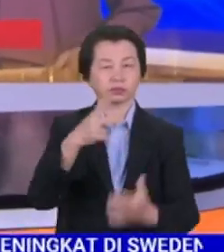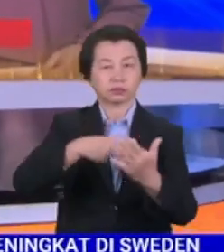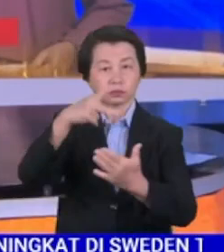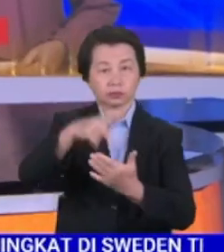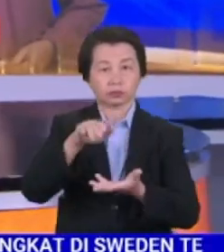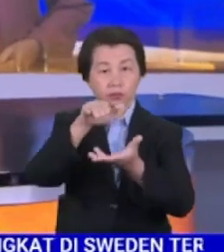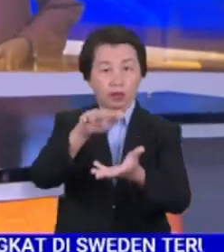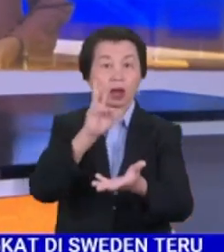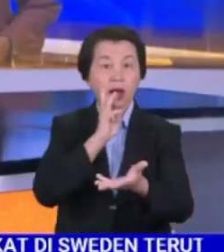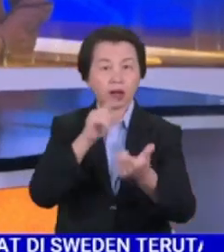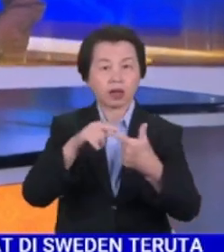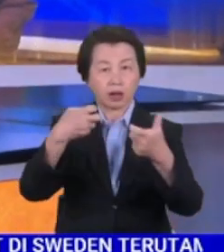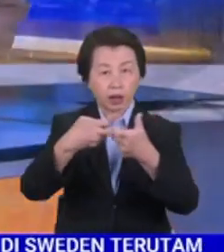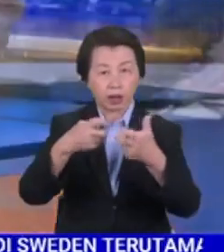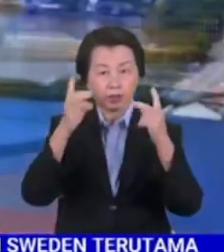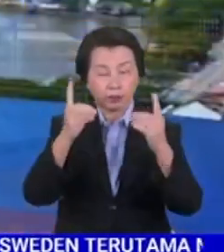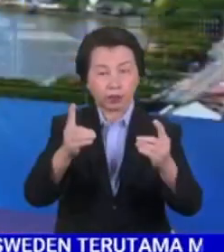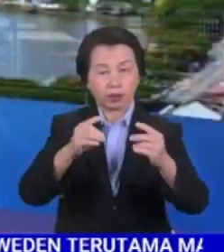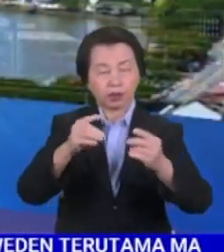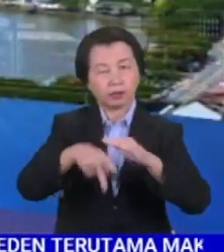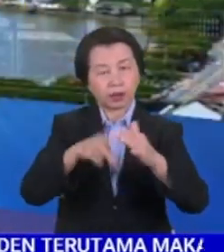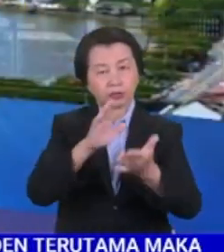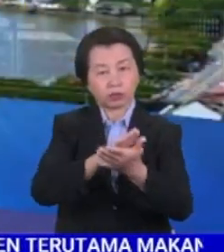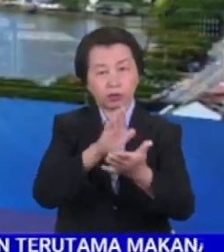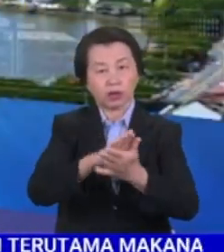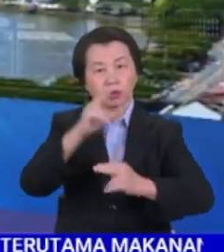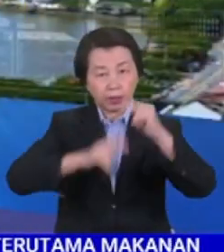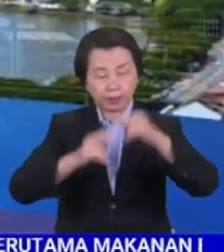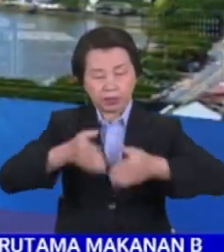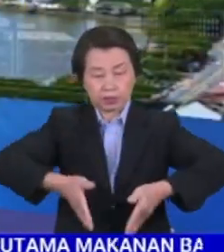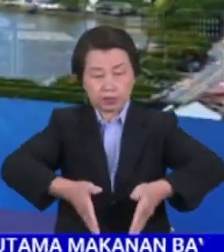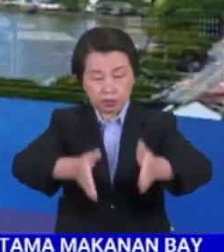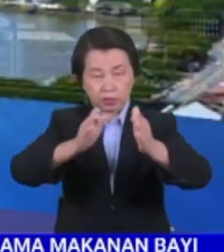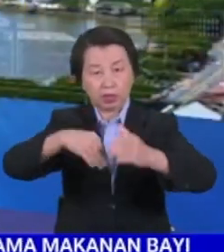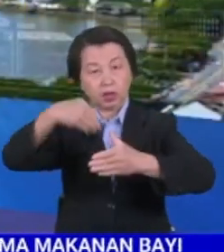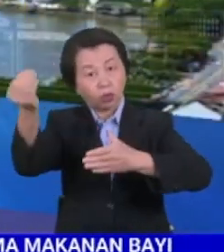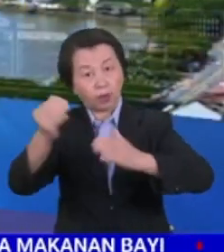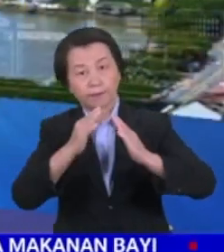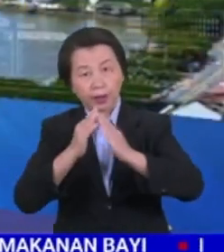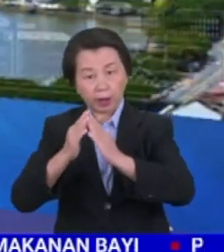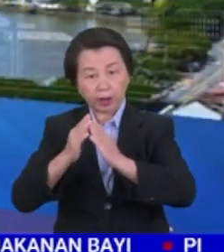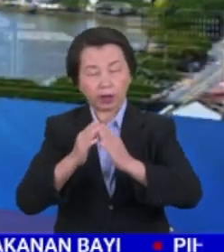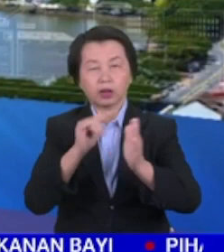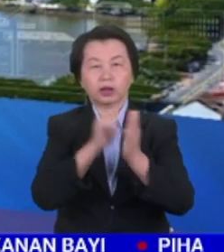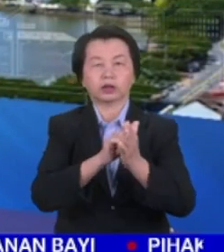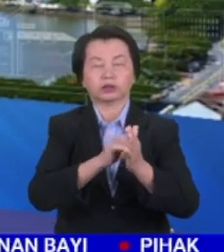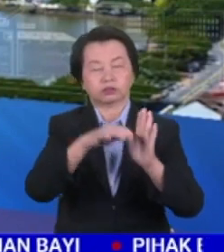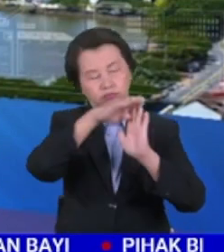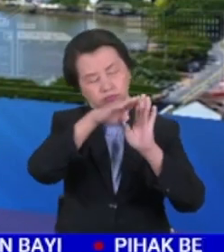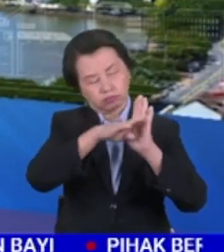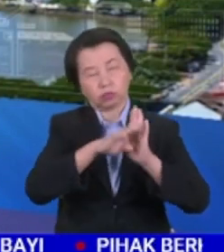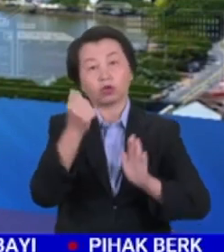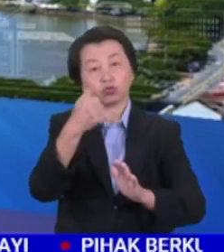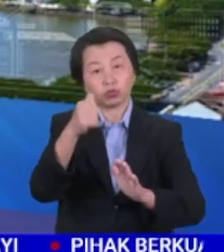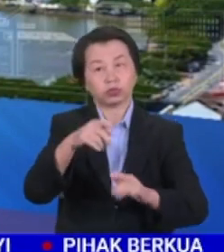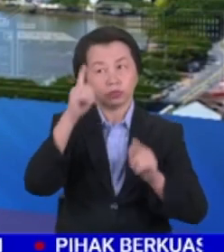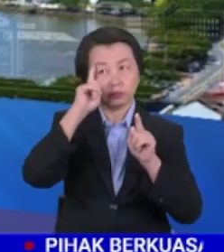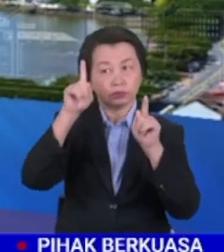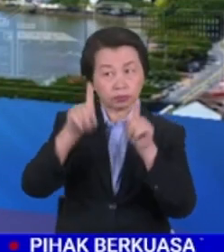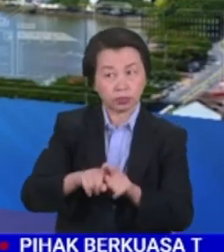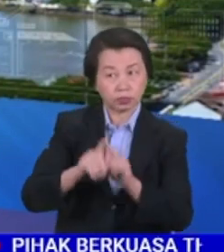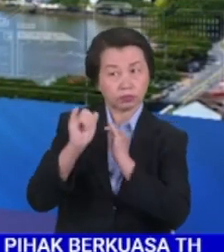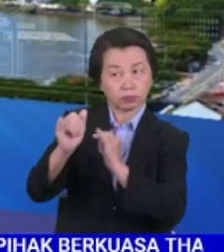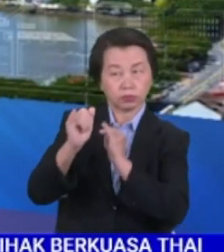projek bekalan air, elektrik, pendidikan prasekolah dan pembinaan jalan raya di luar bandar antara 10 perkara yang